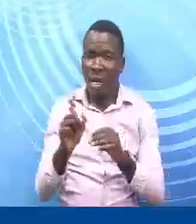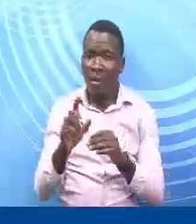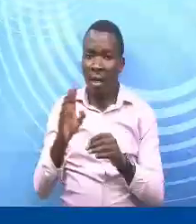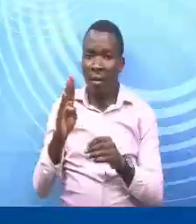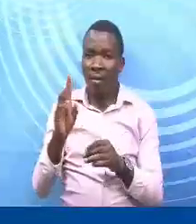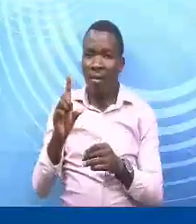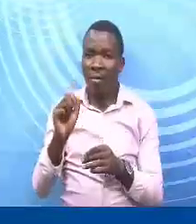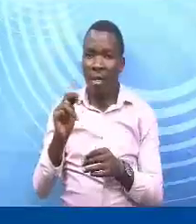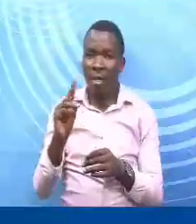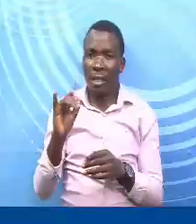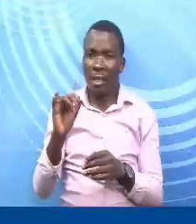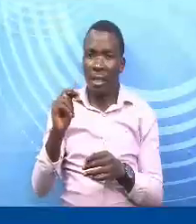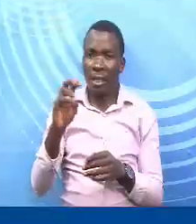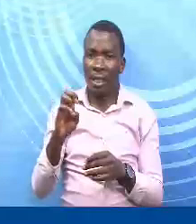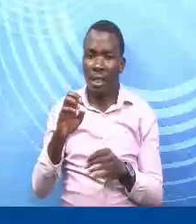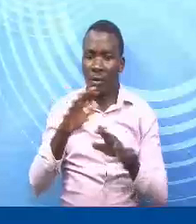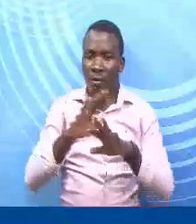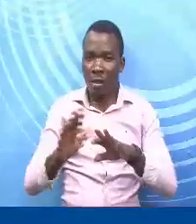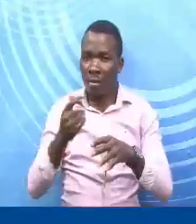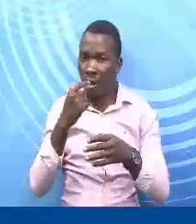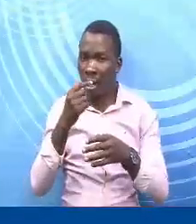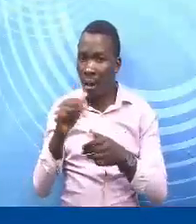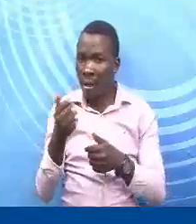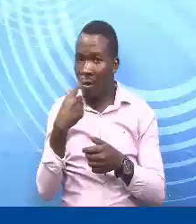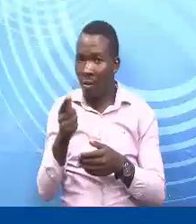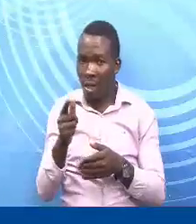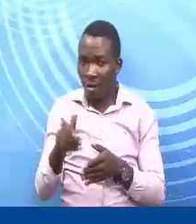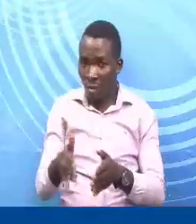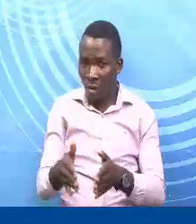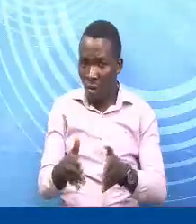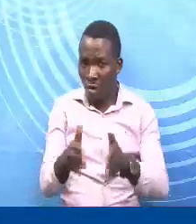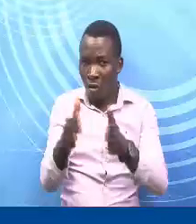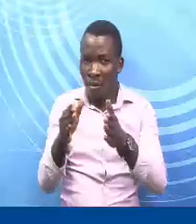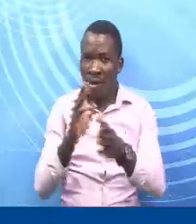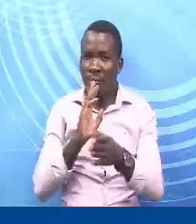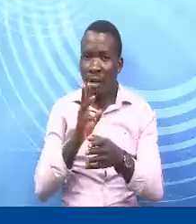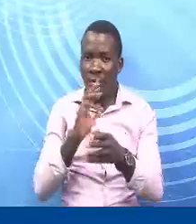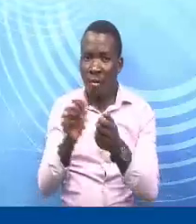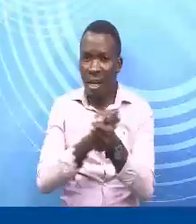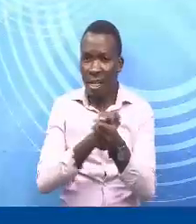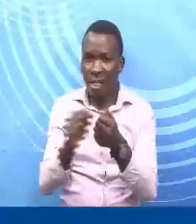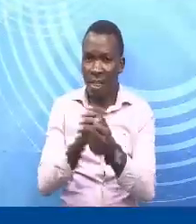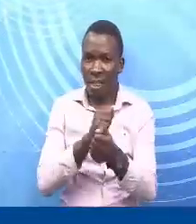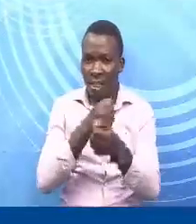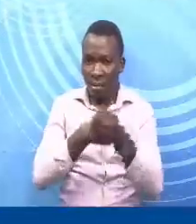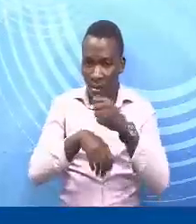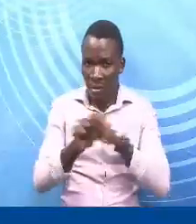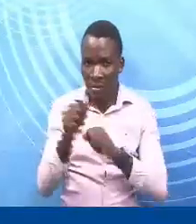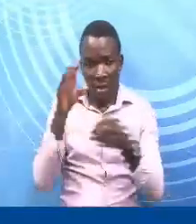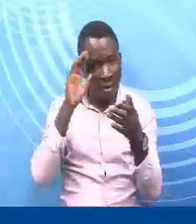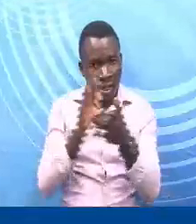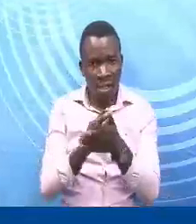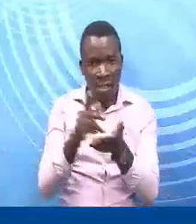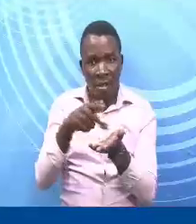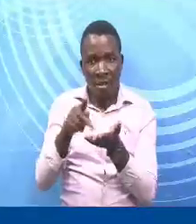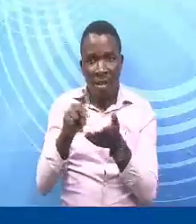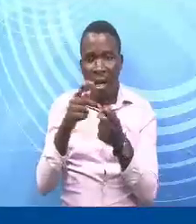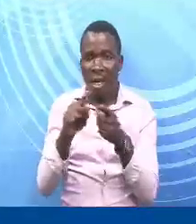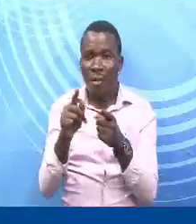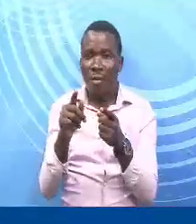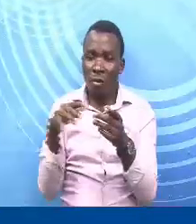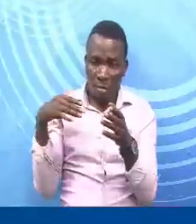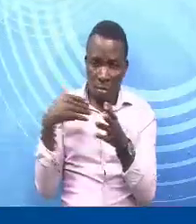n'abandi baturage bavuga ko uyu muyoboro w'amazi wangije ibikorwa byabo bizezwa kwishyurwa ariko kugeza na n'ubu ngo barategereje amaso ahera mu kirere nta